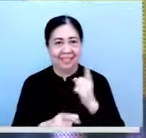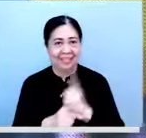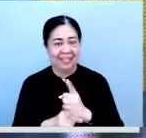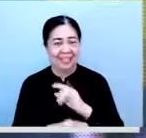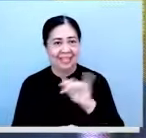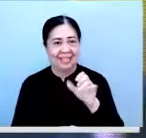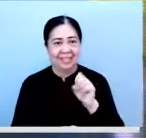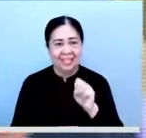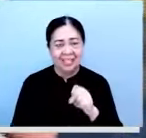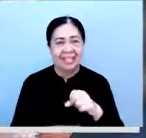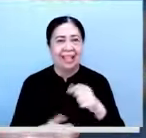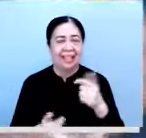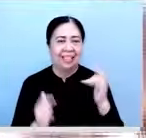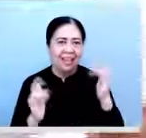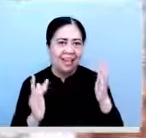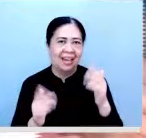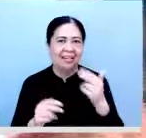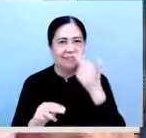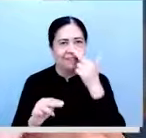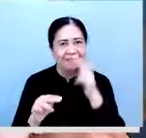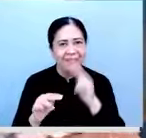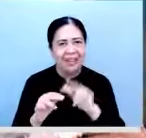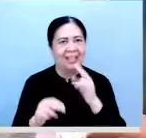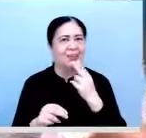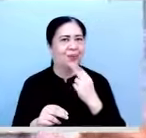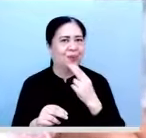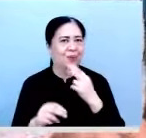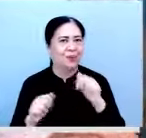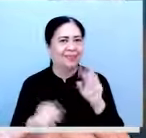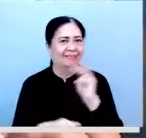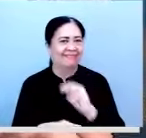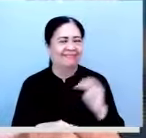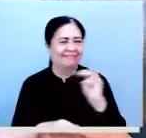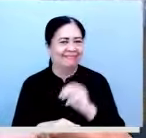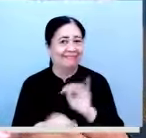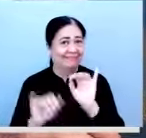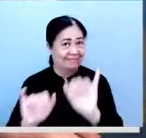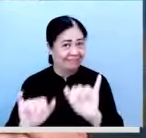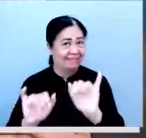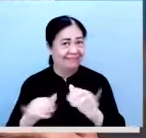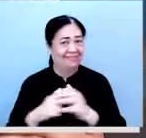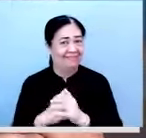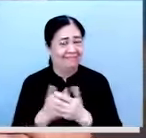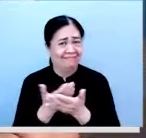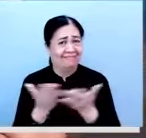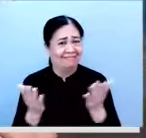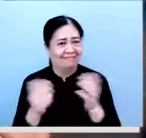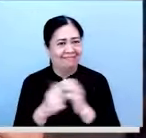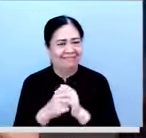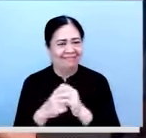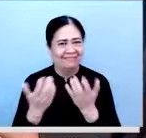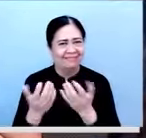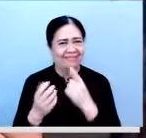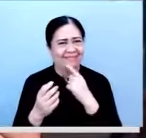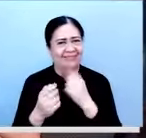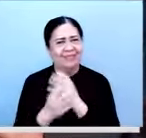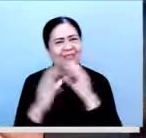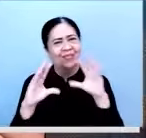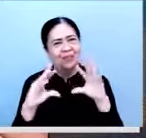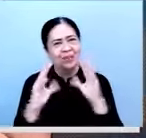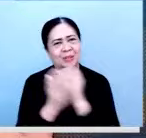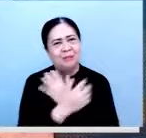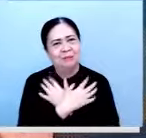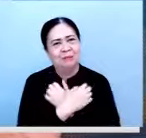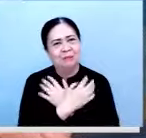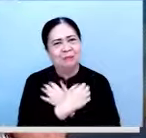fun, cute, at joyful lang dapat ang vibes natin this Monday. Kaya yan lang po, at tingnan nyo naman, ipagkashay na natin this mga fluffy at artsy bags na